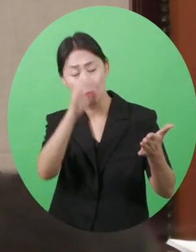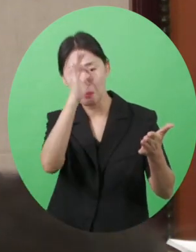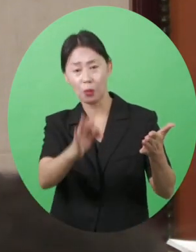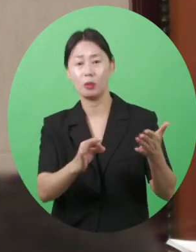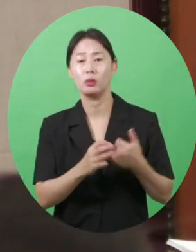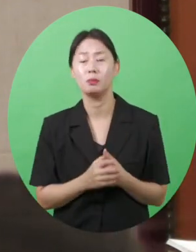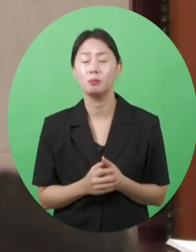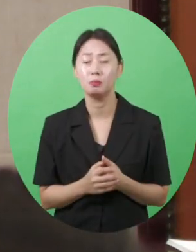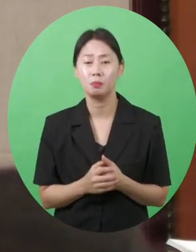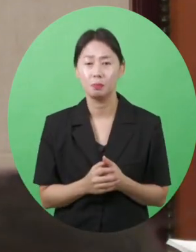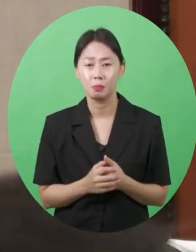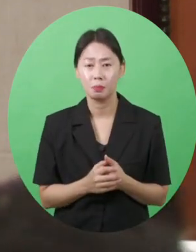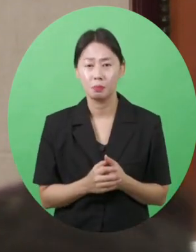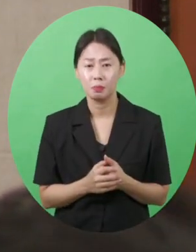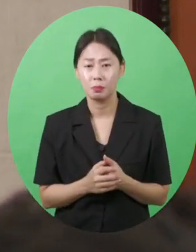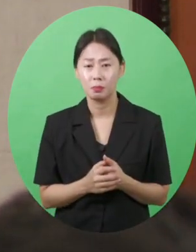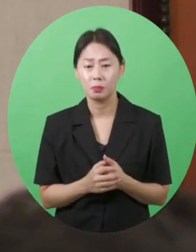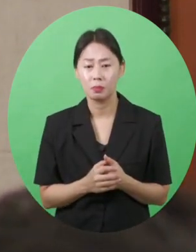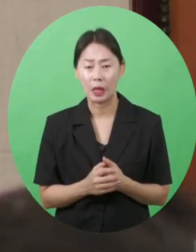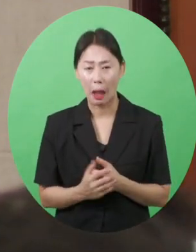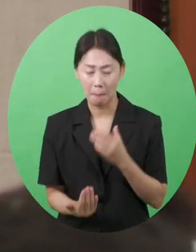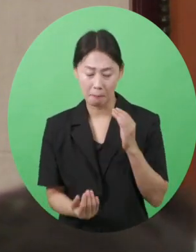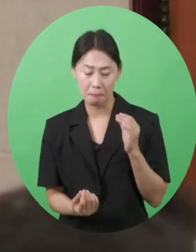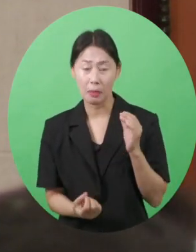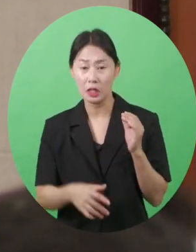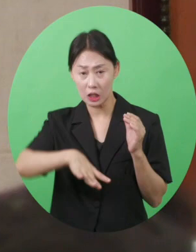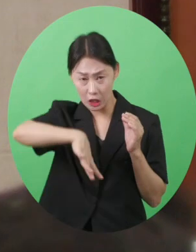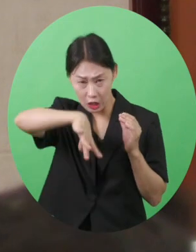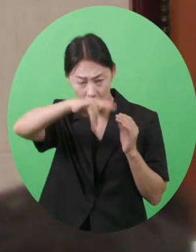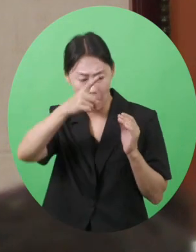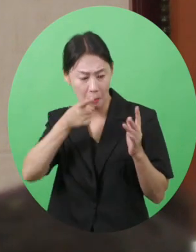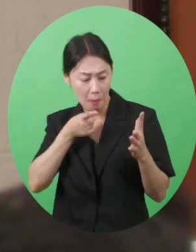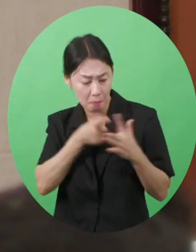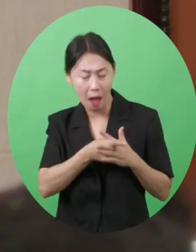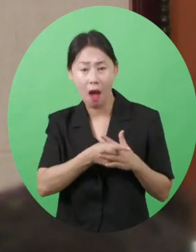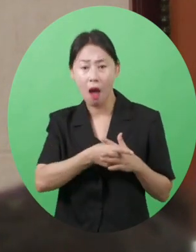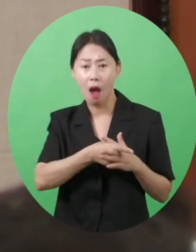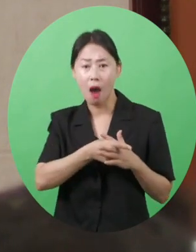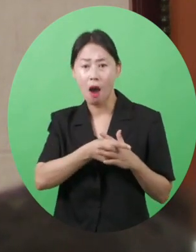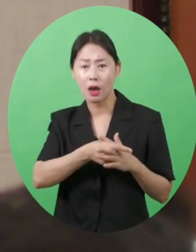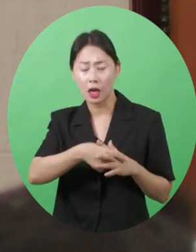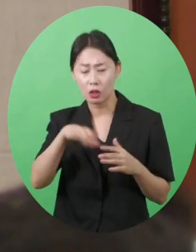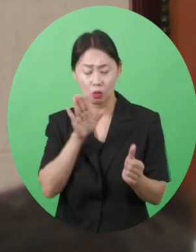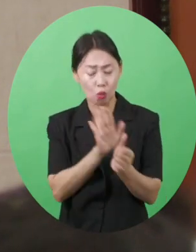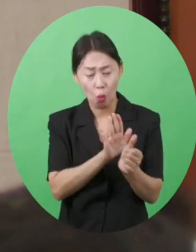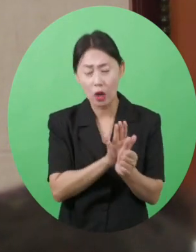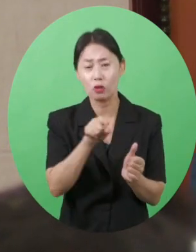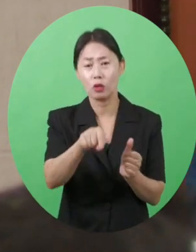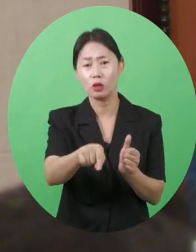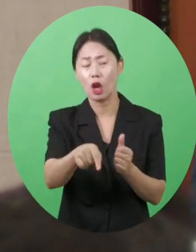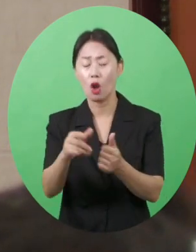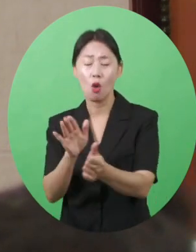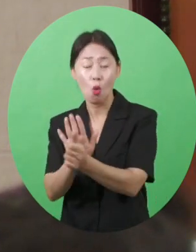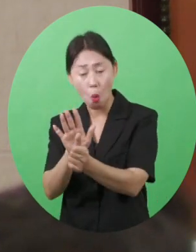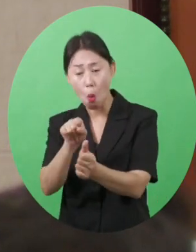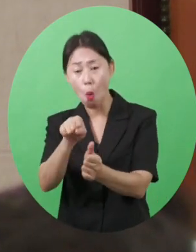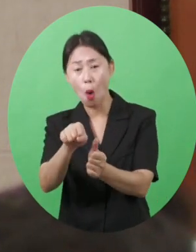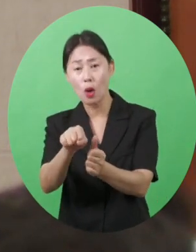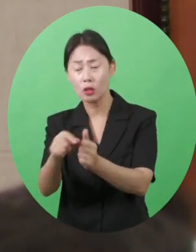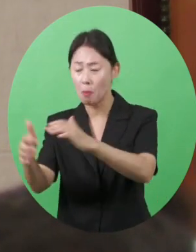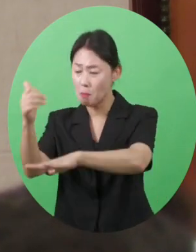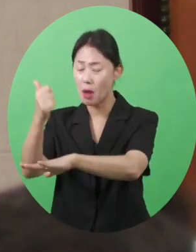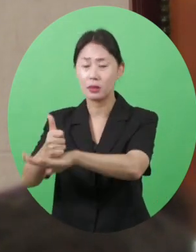좀 보시면 그렇습니다. 어찌됐든 발견 신고 단계 그리고 지원 단계 종결 후 단계라고 하는 단계로